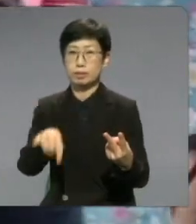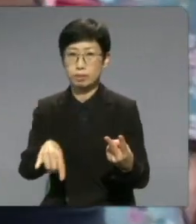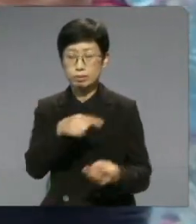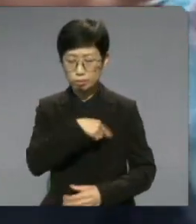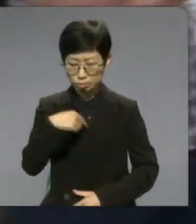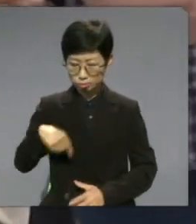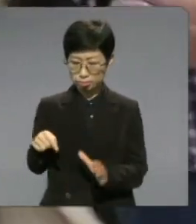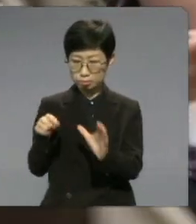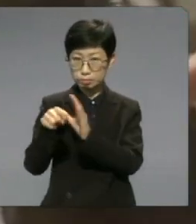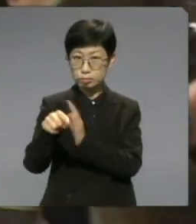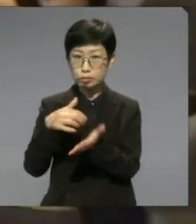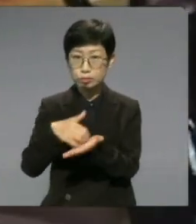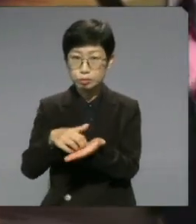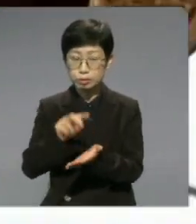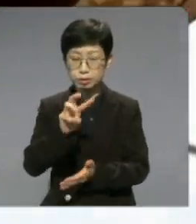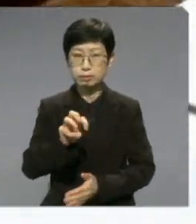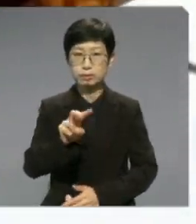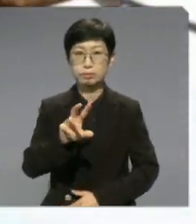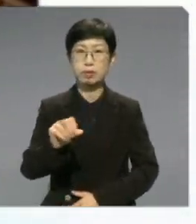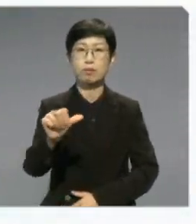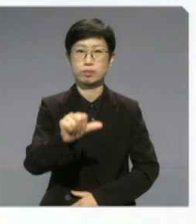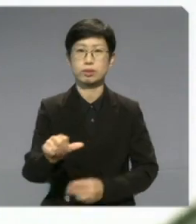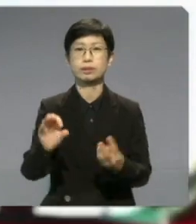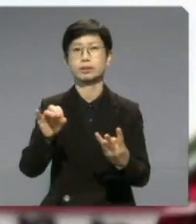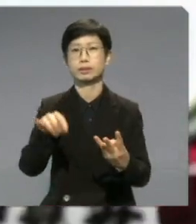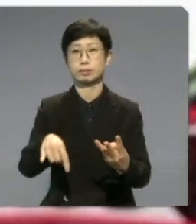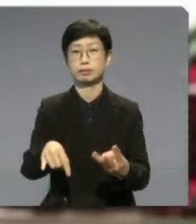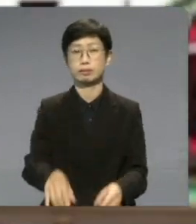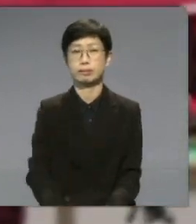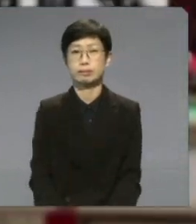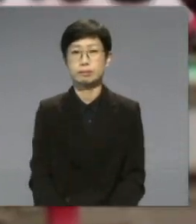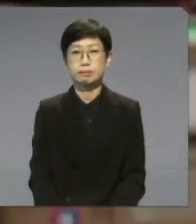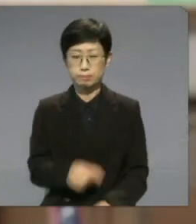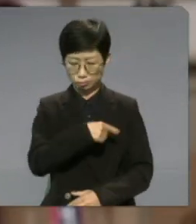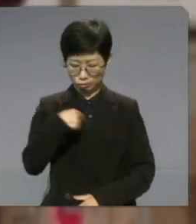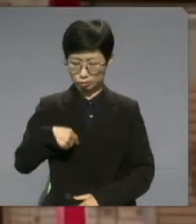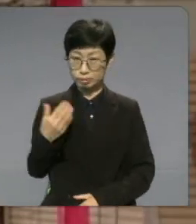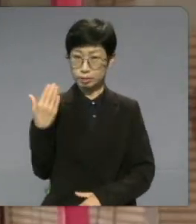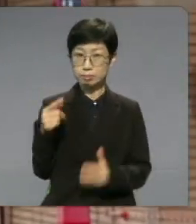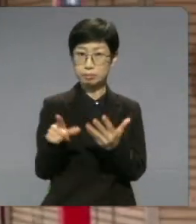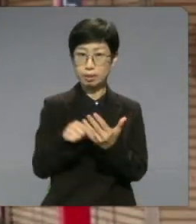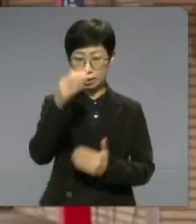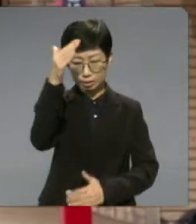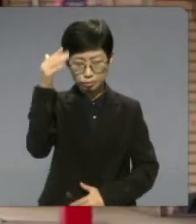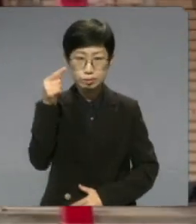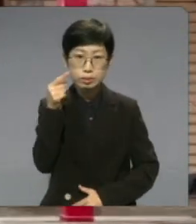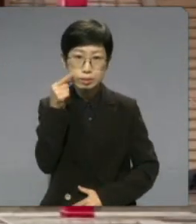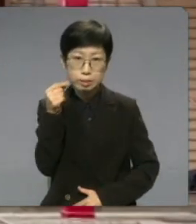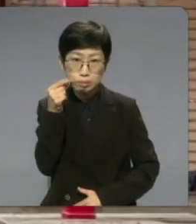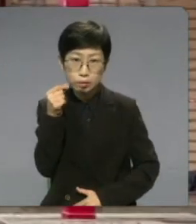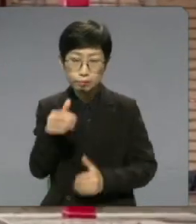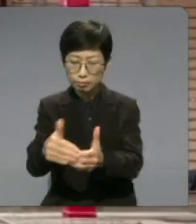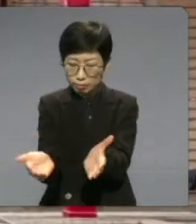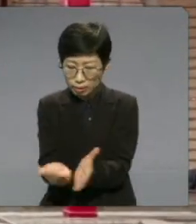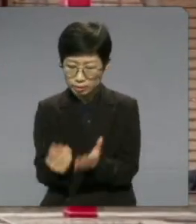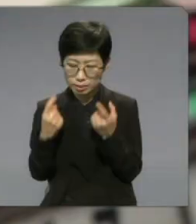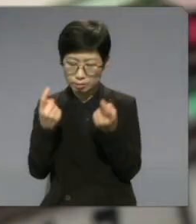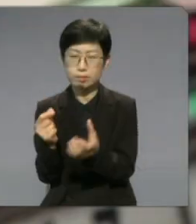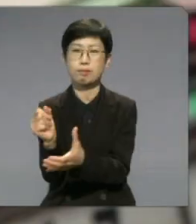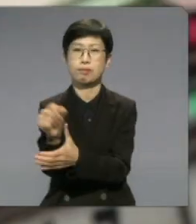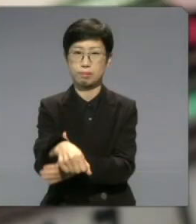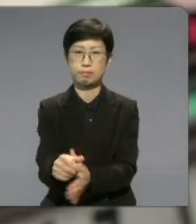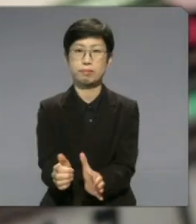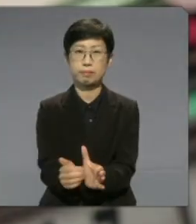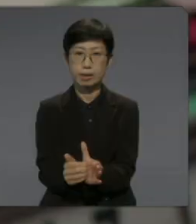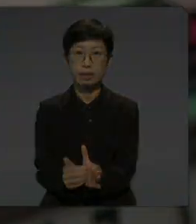중국인은 32만 5,000명으로 3위를 기록해 있습니다 중국은 지난 8월 한국과 일본 등으로의 단체 관광을